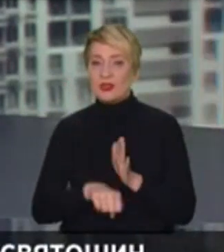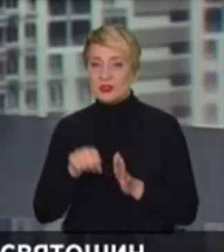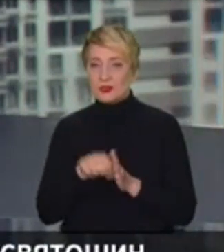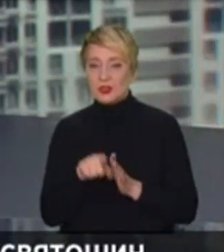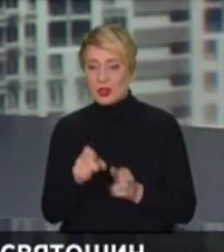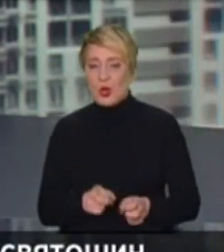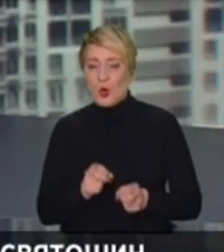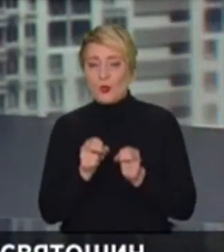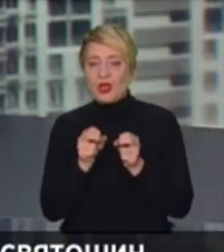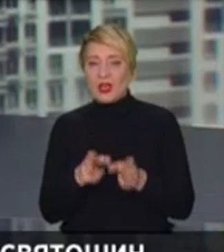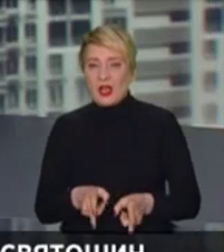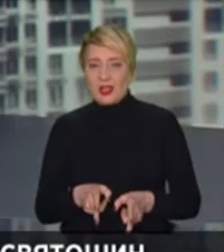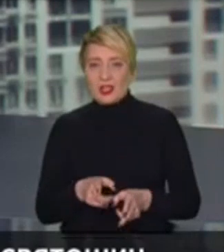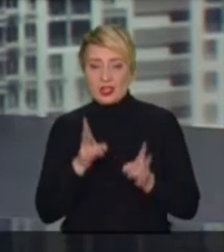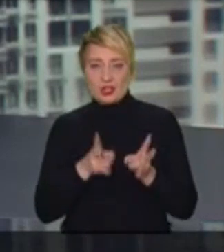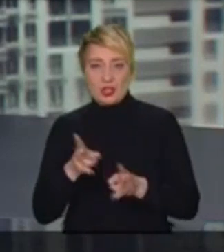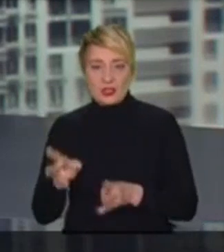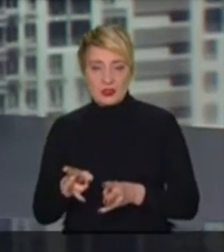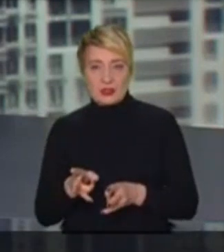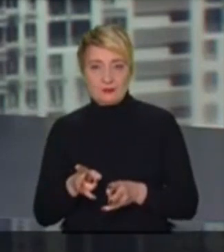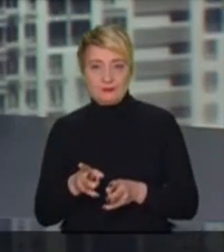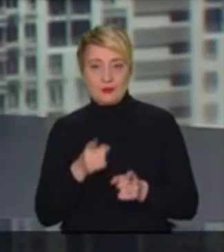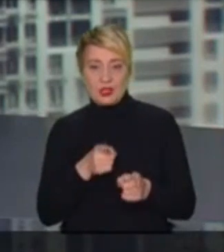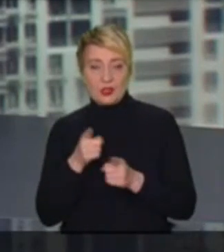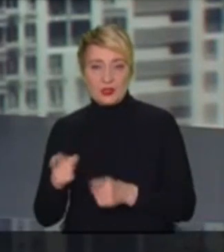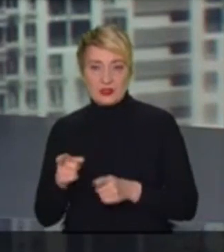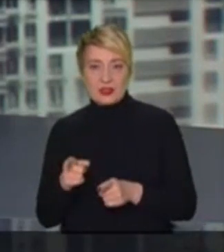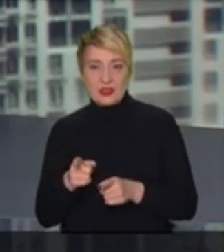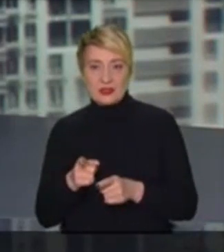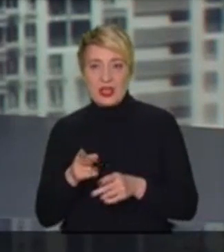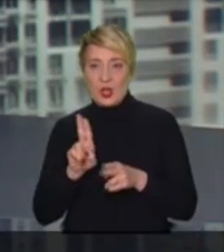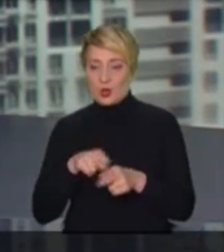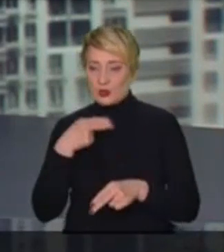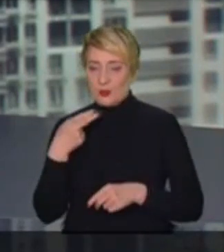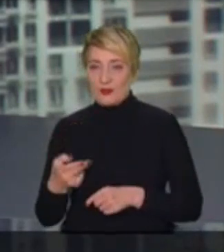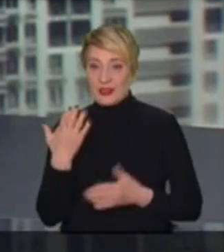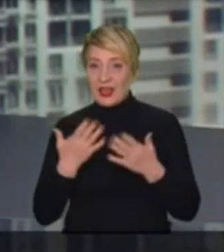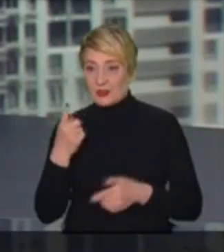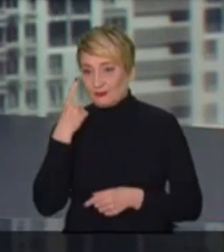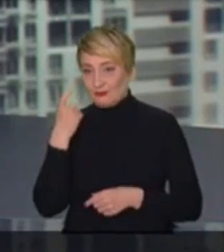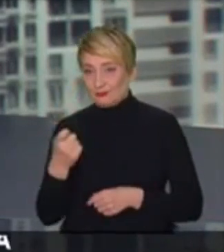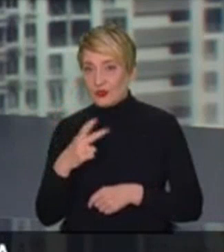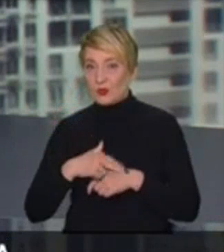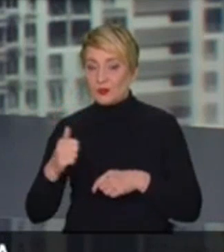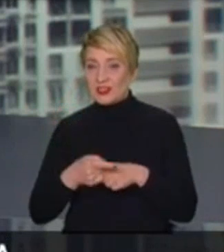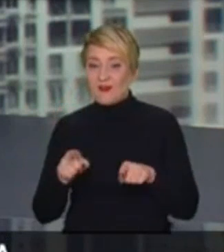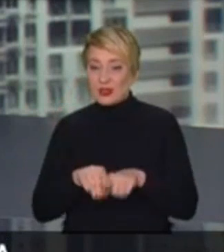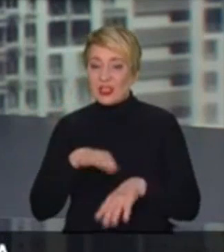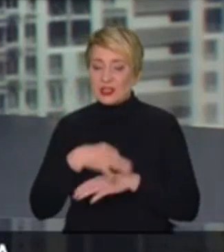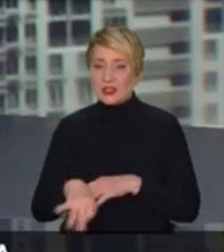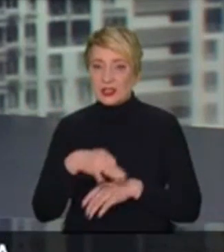обікрали жертву, пригрозивши розправою, якщо вона звернеться до правоохоронців. Виявляється, такі знущання